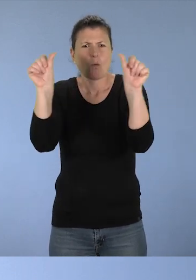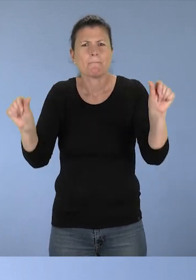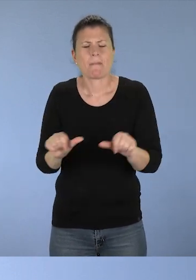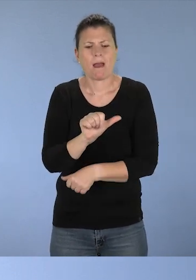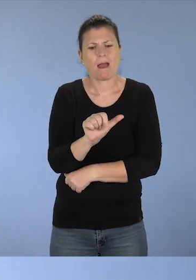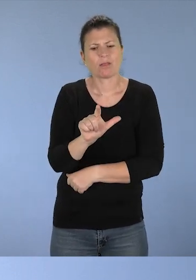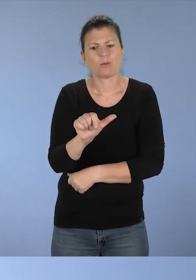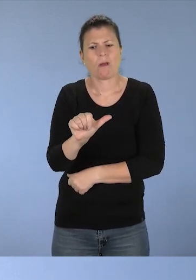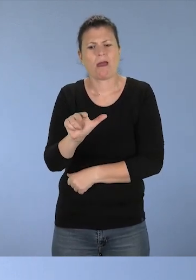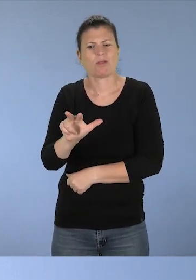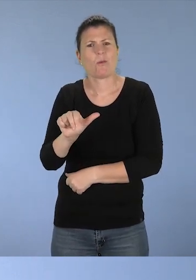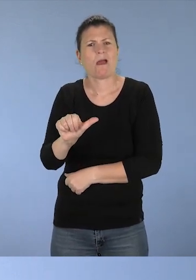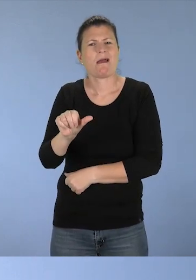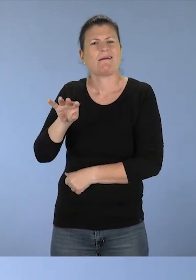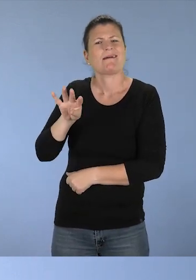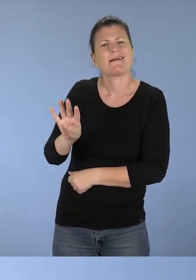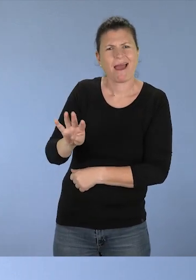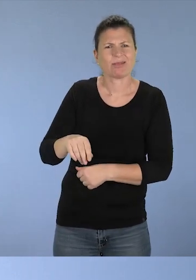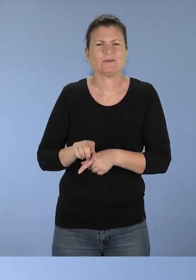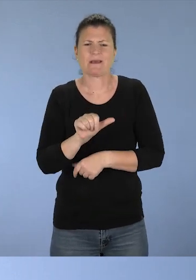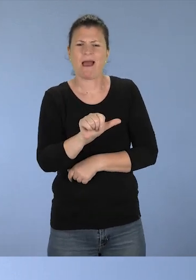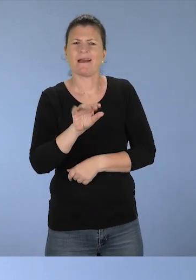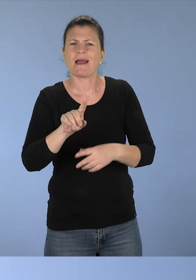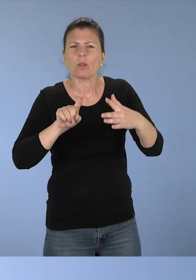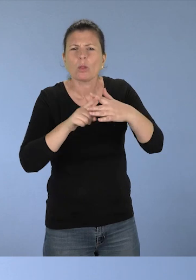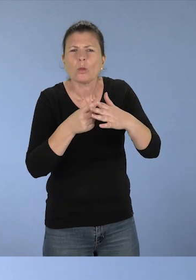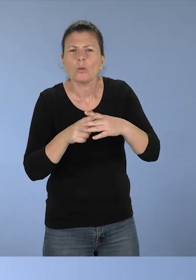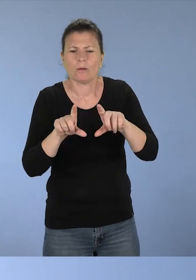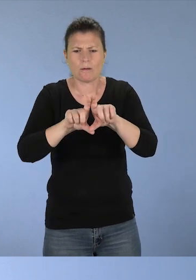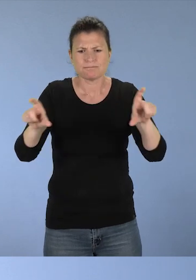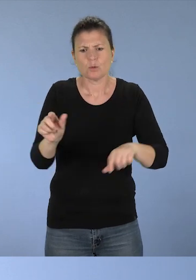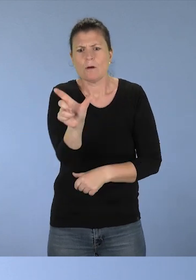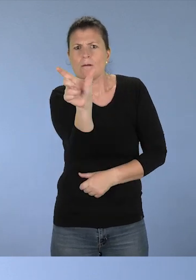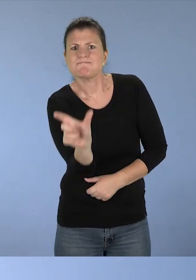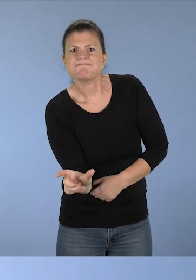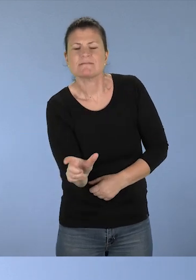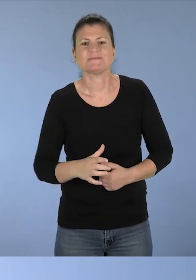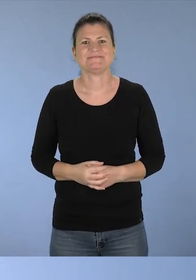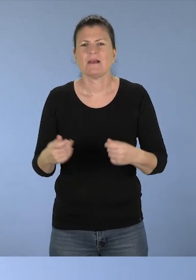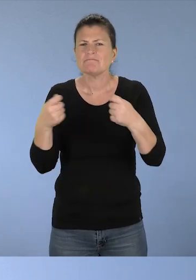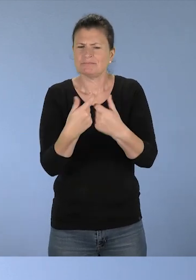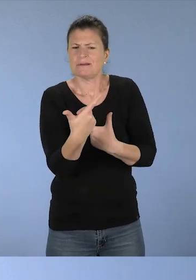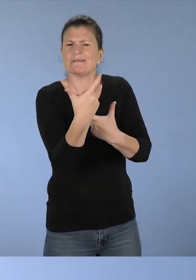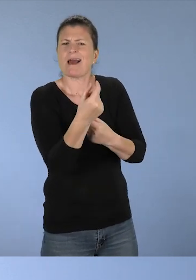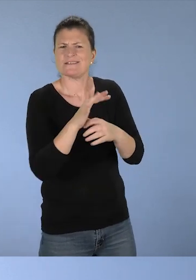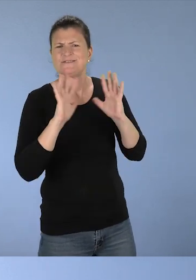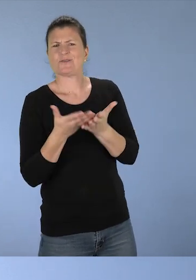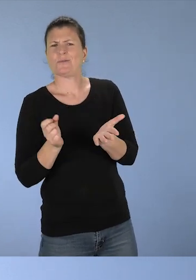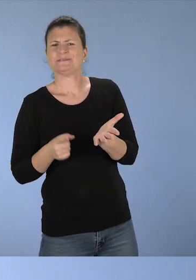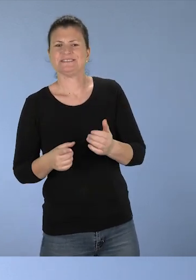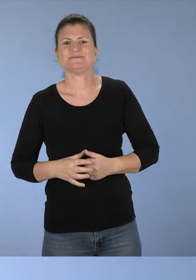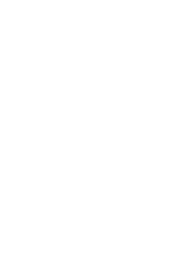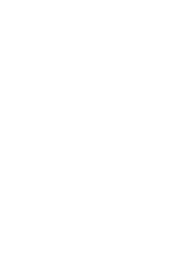formats. Le format A2, A3, A4 et le format A4 perforé, paysage ou portrait, compatible avec nos